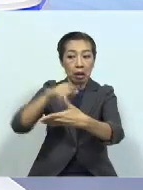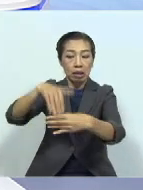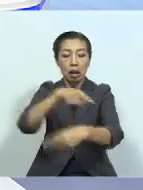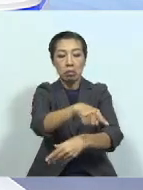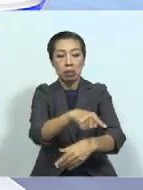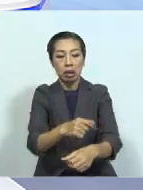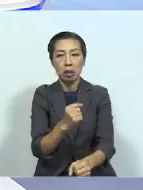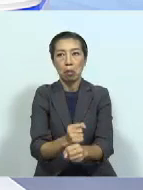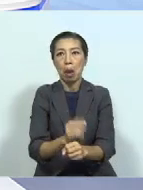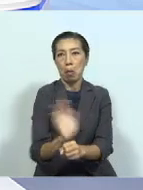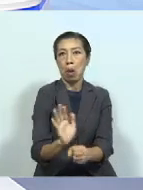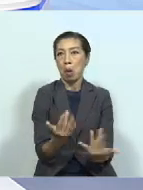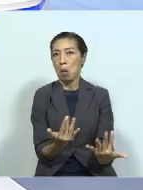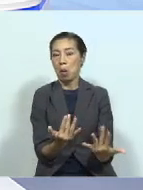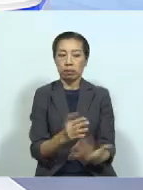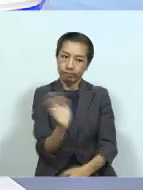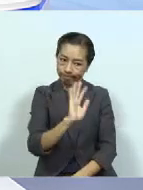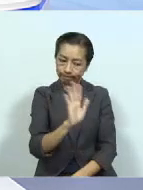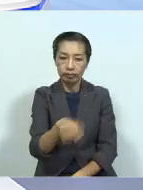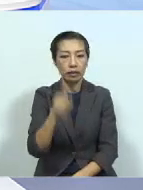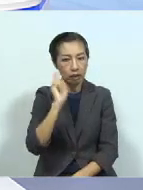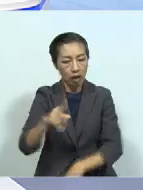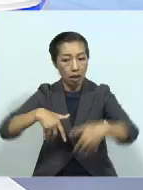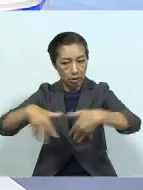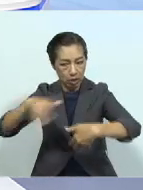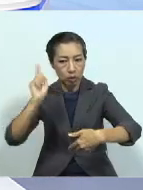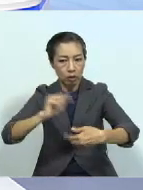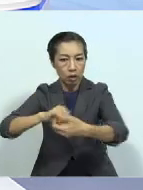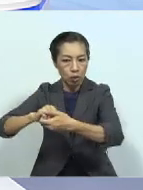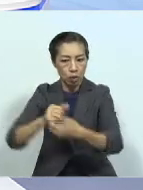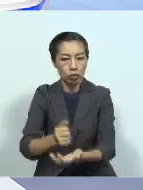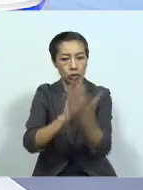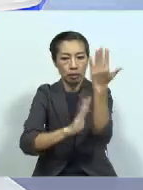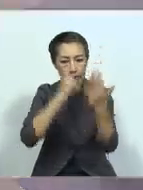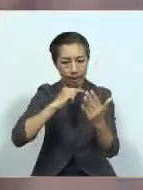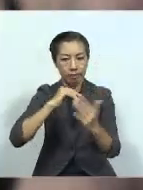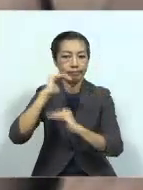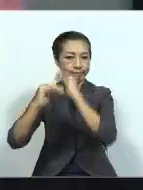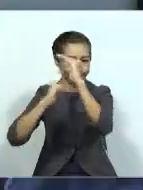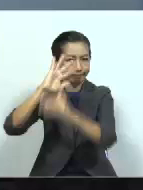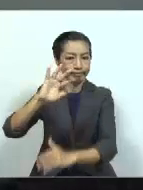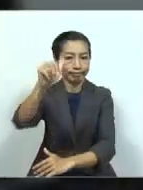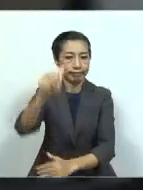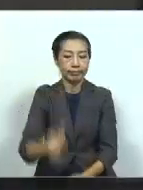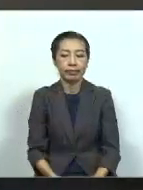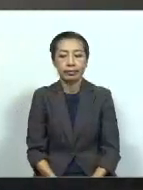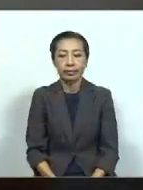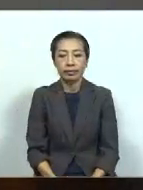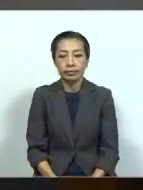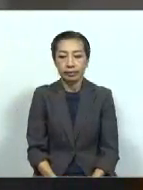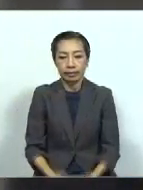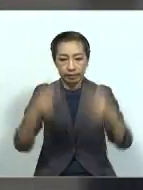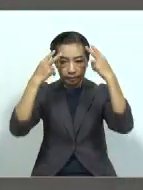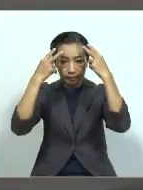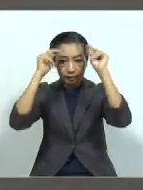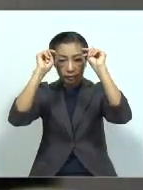อนของพี่น้องประชาชนและให้ประชาชนมีส่วนร่วมให้ประเทศนั้นดีขึ้นครับพลเอกประยุทธ์จันทร์โอชานาย